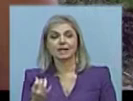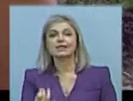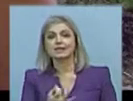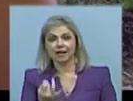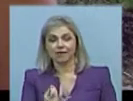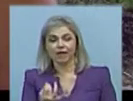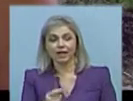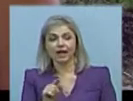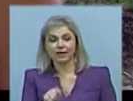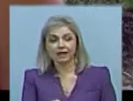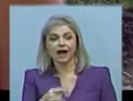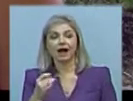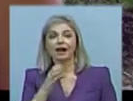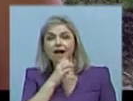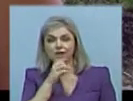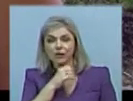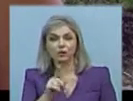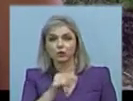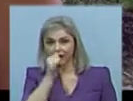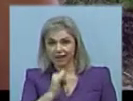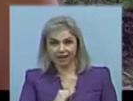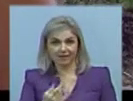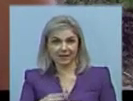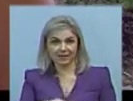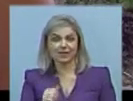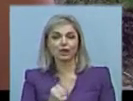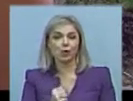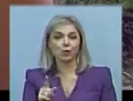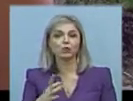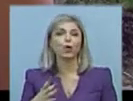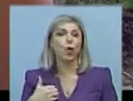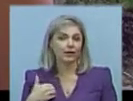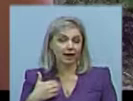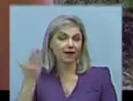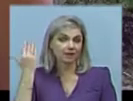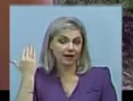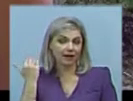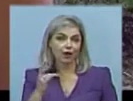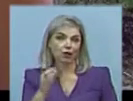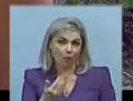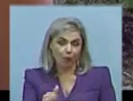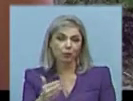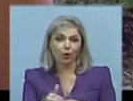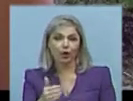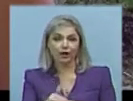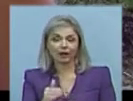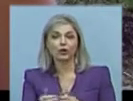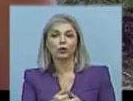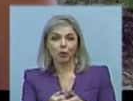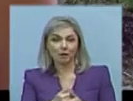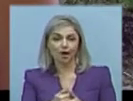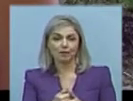цікавить тих крадіїв, які не давали нам зробити те, як ми хотіли б. Але потроху ми